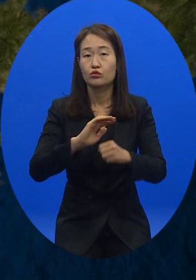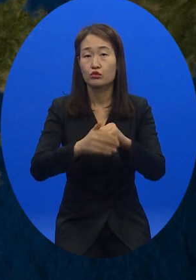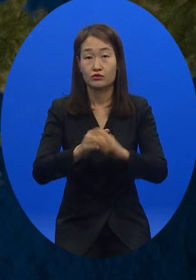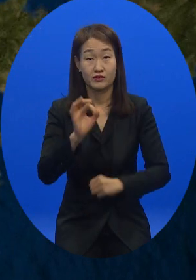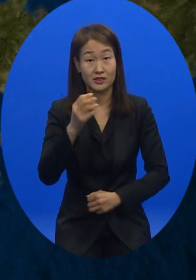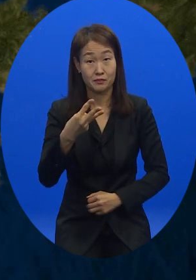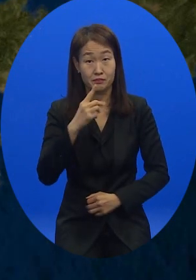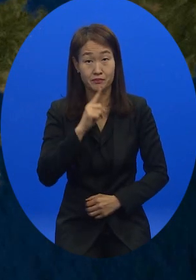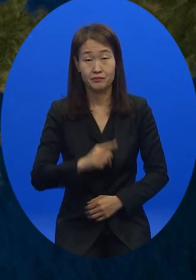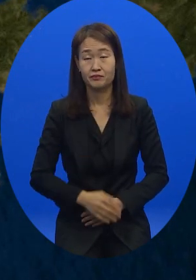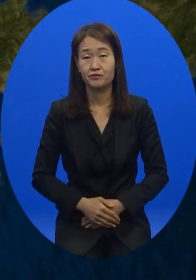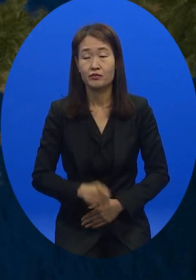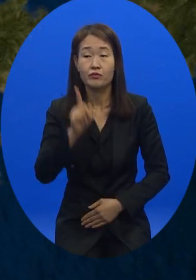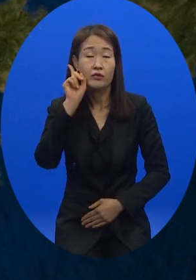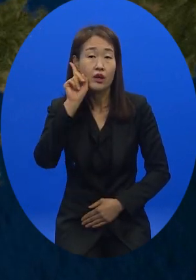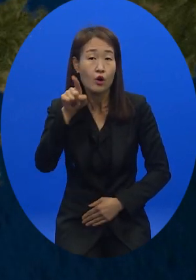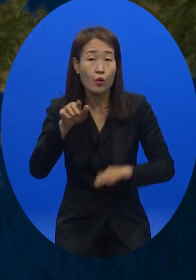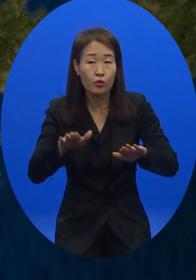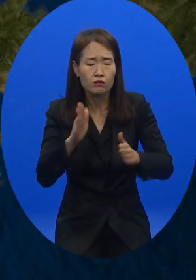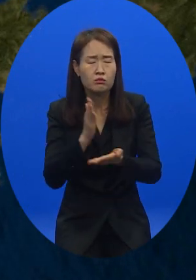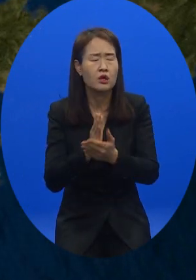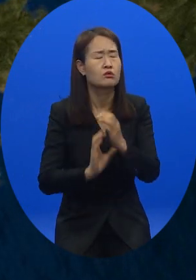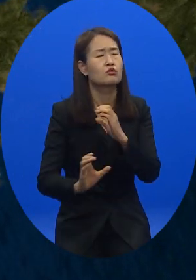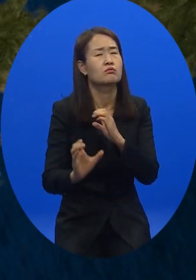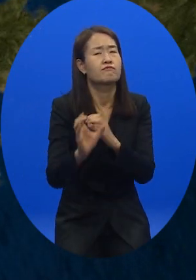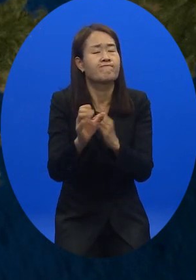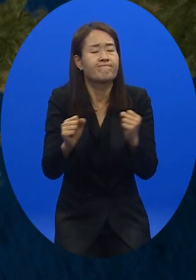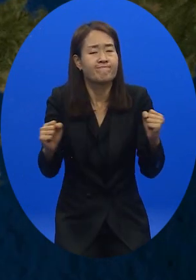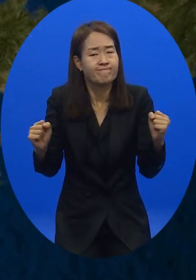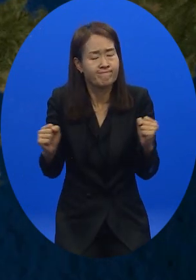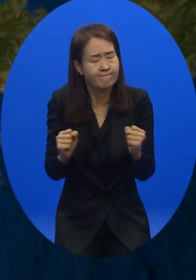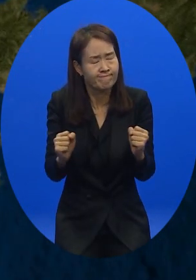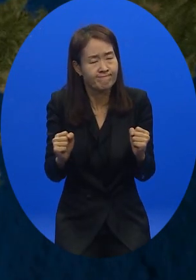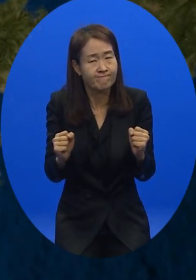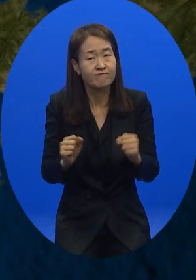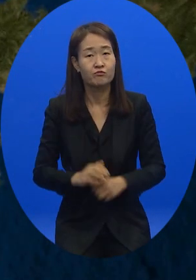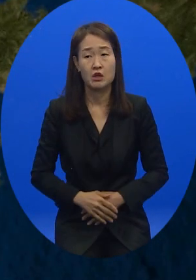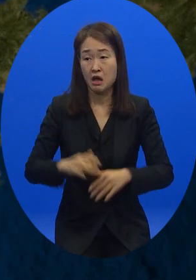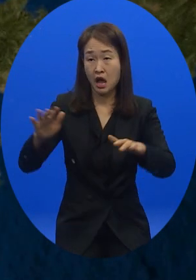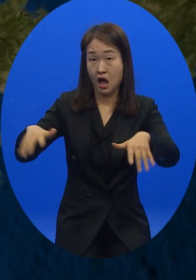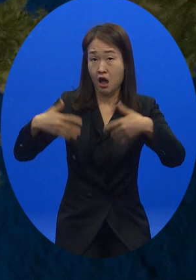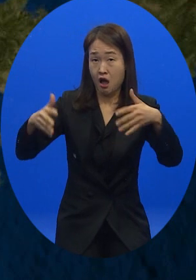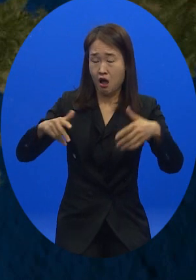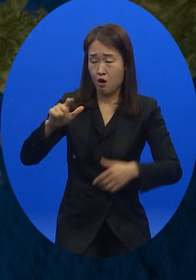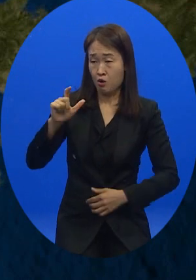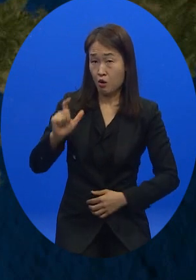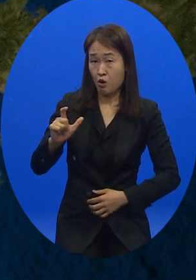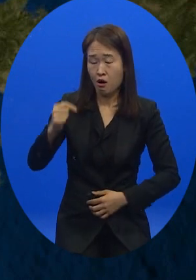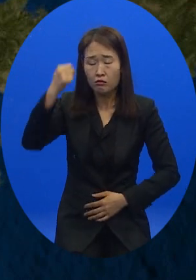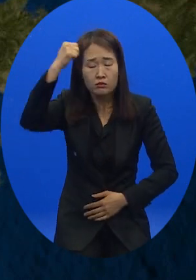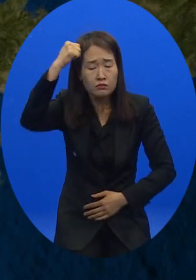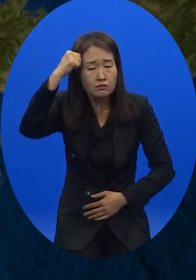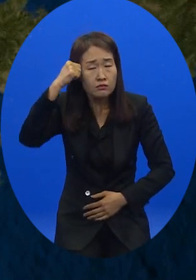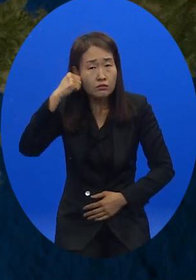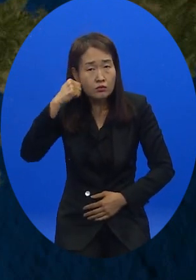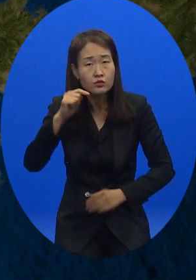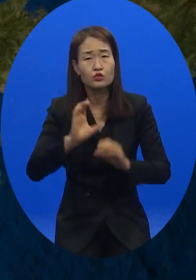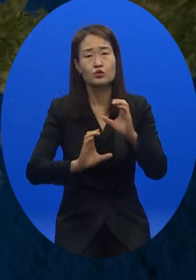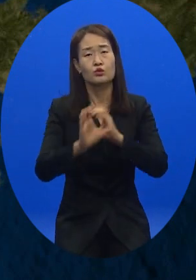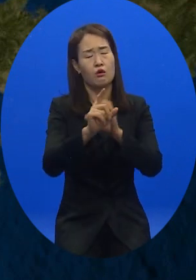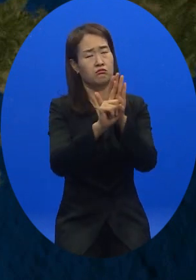되겠습니다. 내일은 오늘보다 더 매서운 추위가 예상됩니다. 바람도 강해서 체감하는 온도는